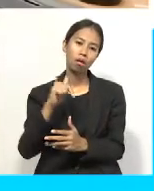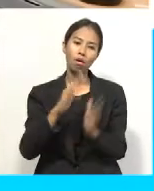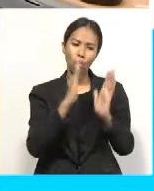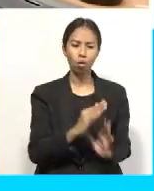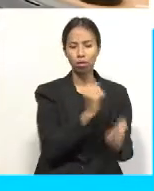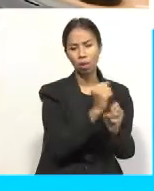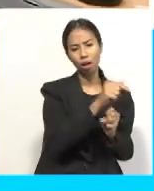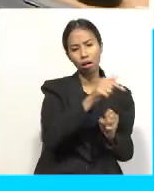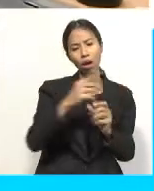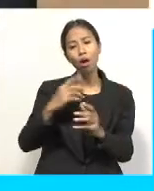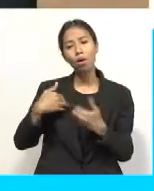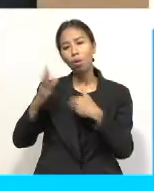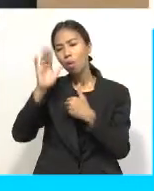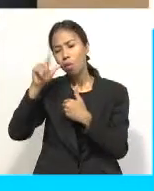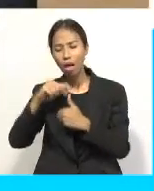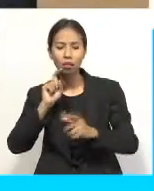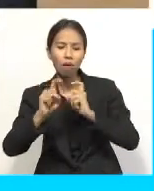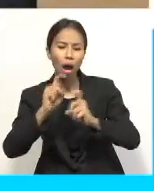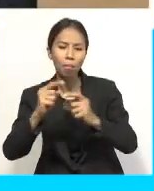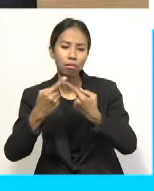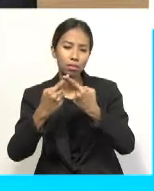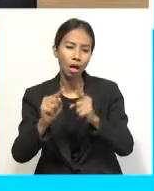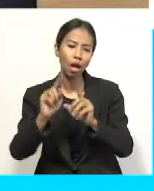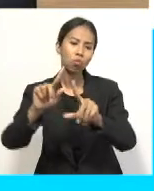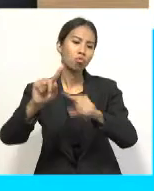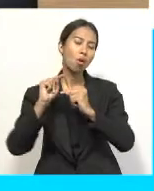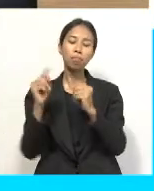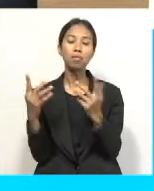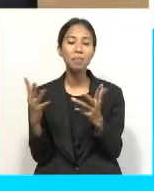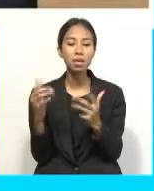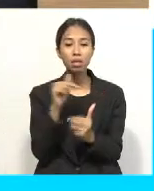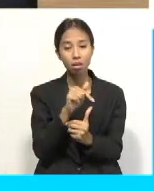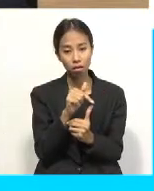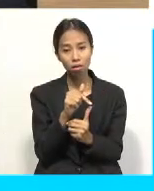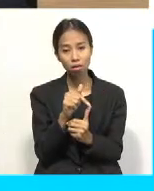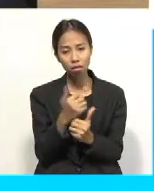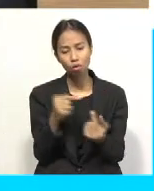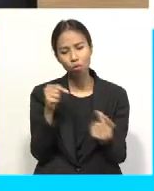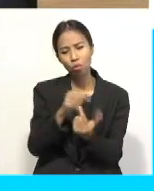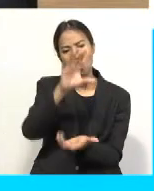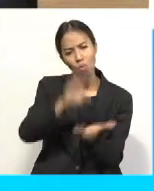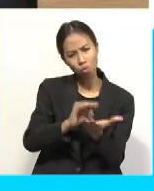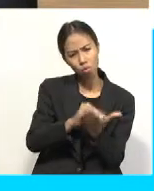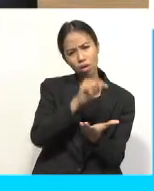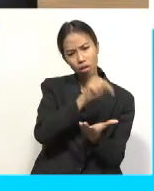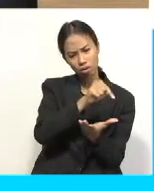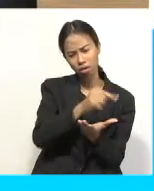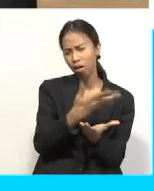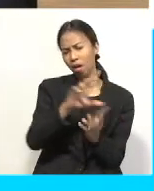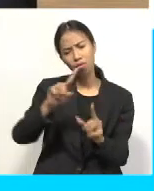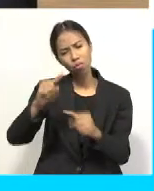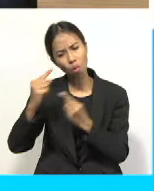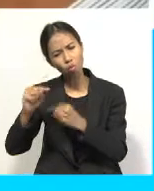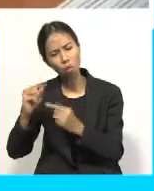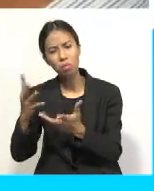ทปอเนี่ยมาตอบคำถามนี้เลยจะมีก็แต่ผู้ปกครองหรือผู้ที่ทำหน้าที่ให้ข้อมูลเกี่ยวกับการศึกษาต่อเนี่ยเข้ามาตอบข้อมูลกัน